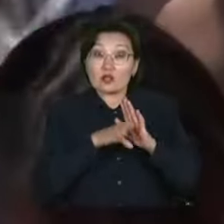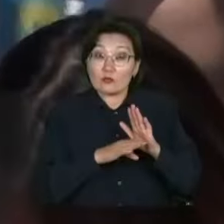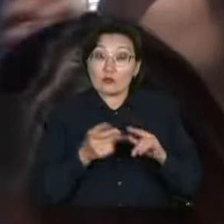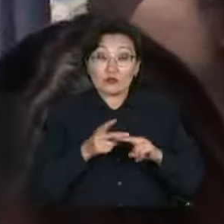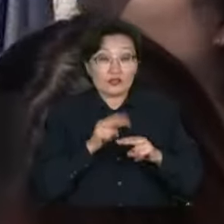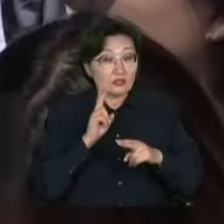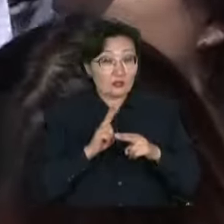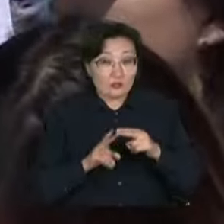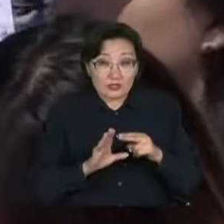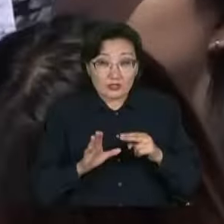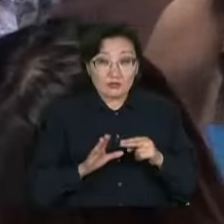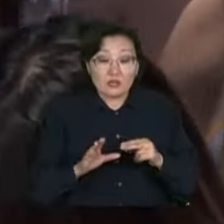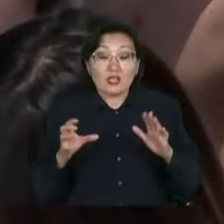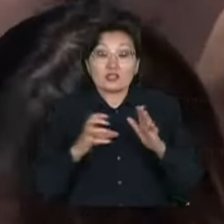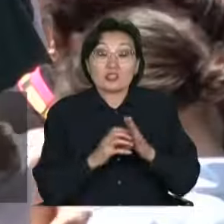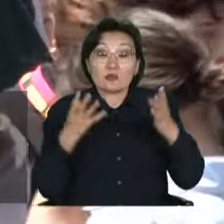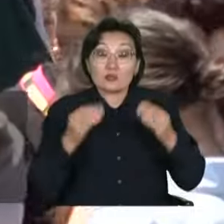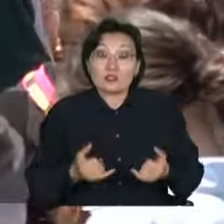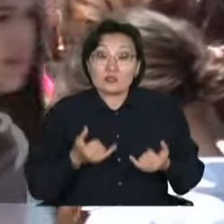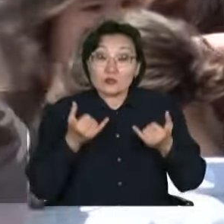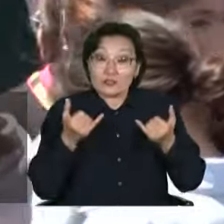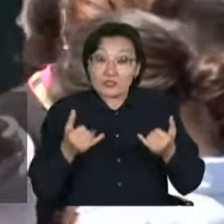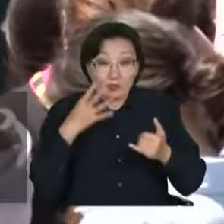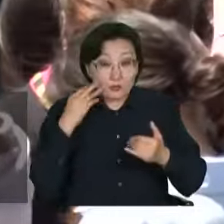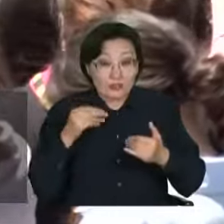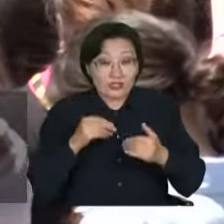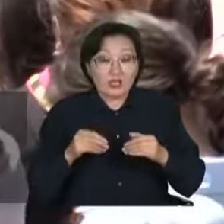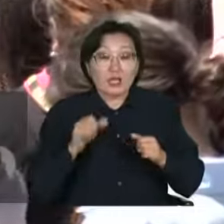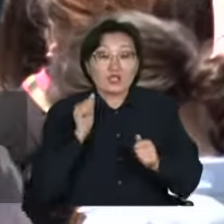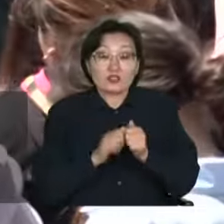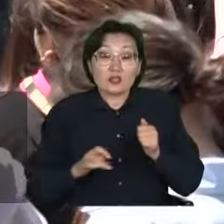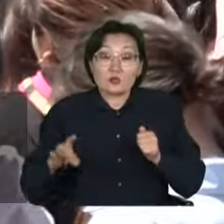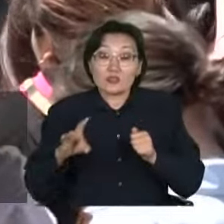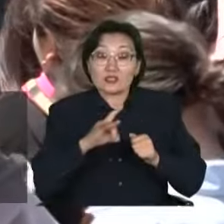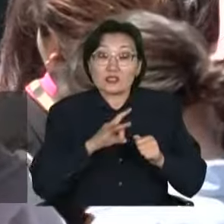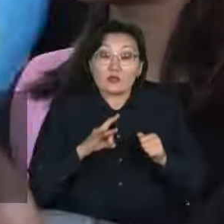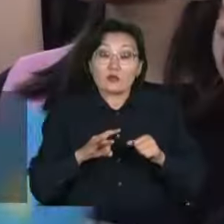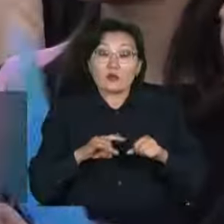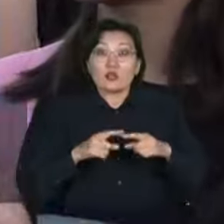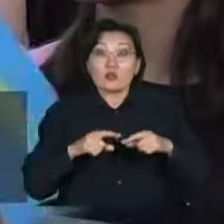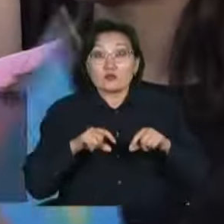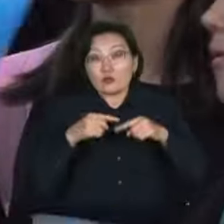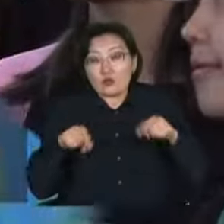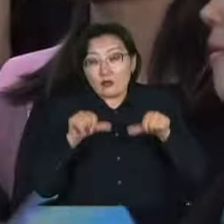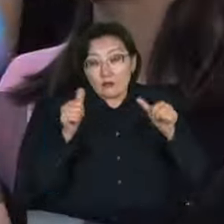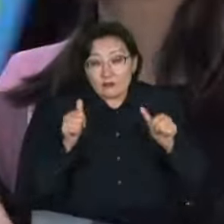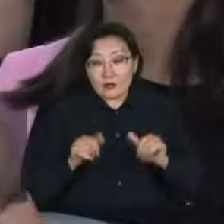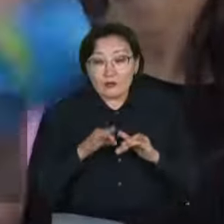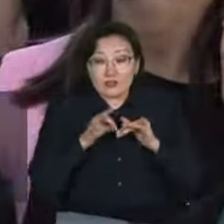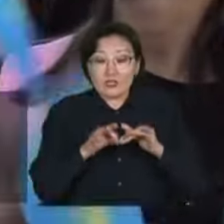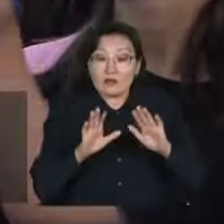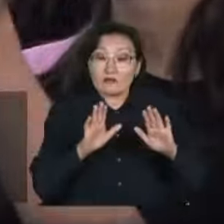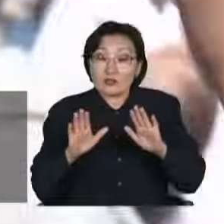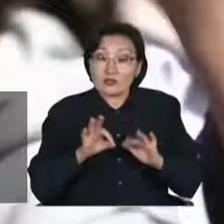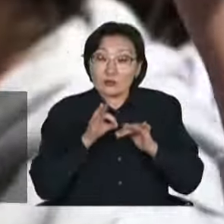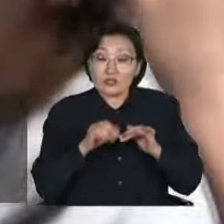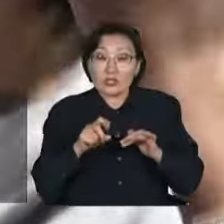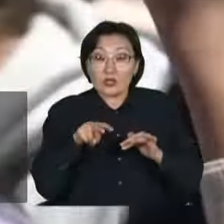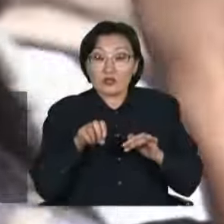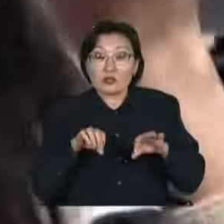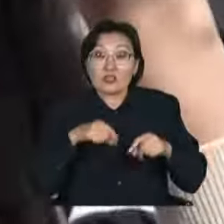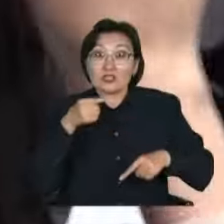тоқтамайды. Мемлекеттік рәміздер күніне орайластырылып, Алматының әр ауданында дөңгелек үстел форматындағы жиындар мен фотокөрмелер өткізілсе, Алатау